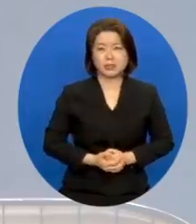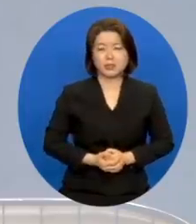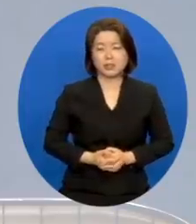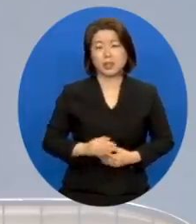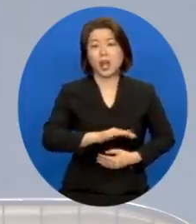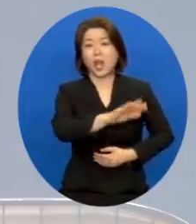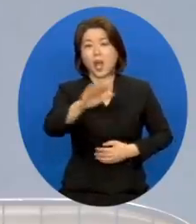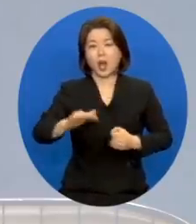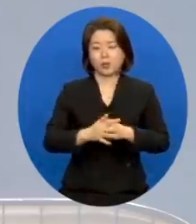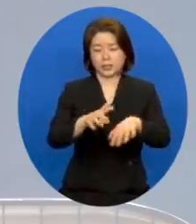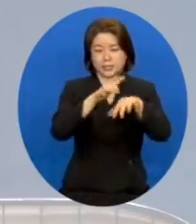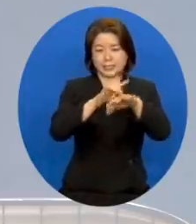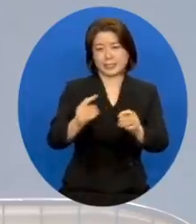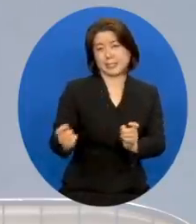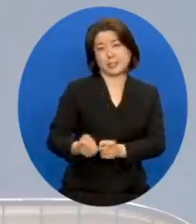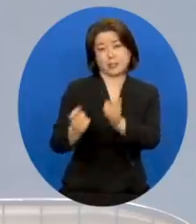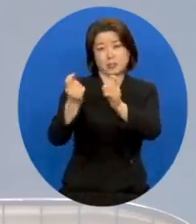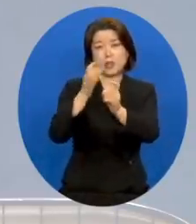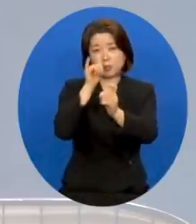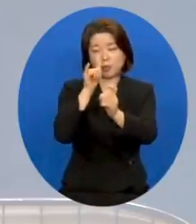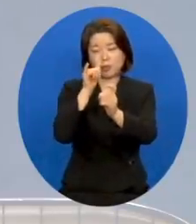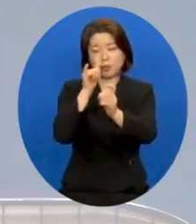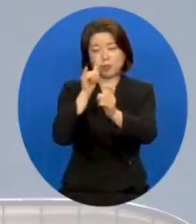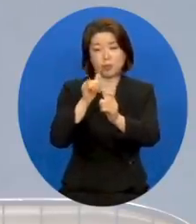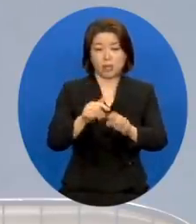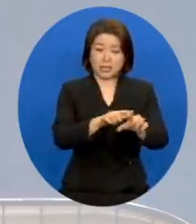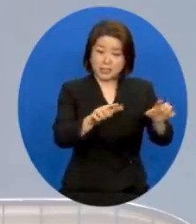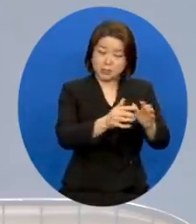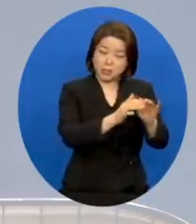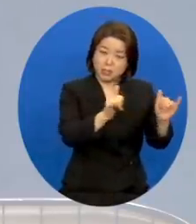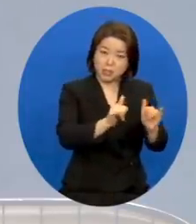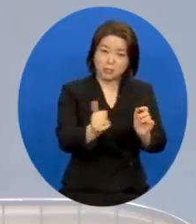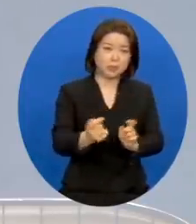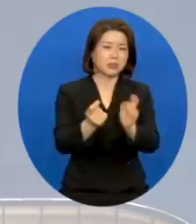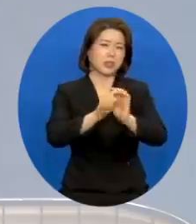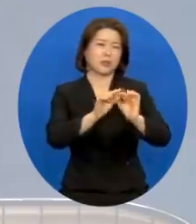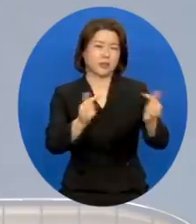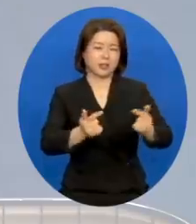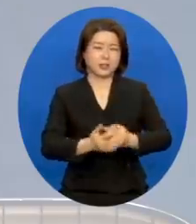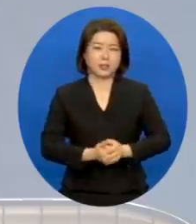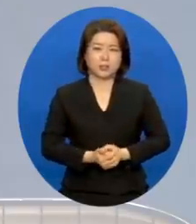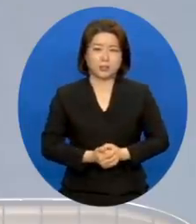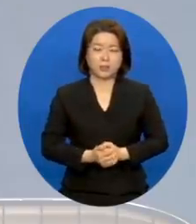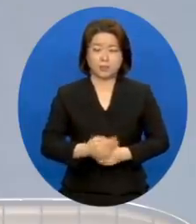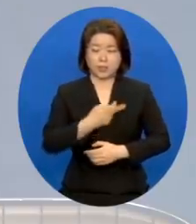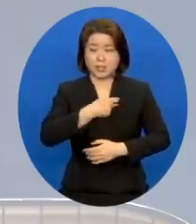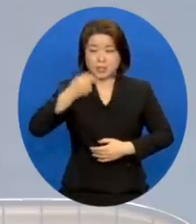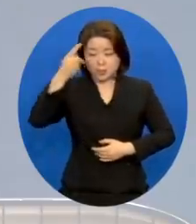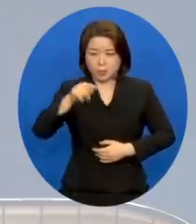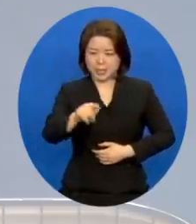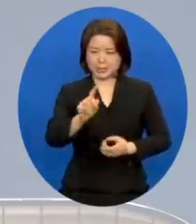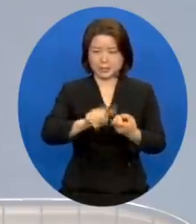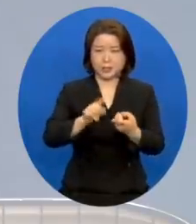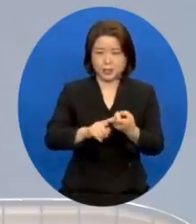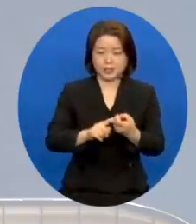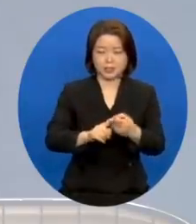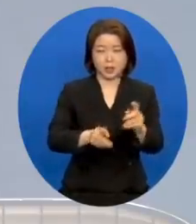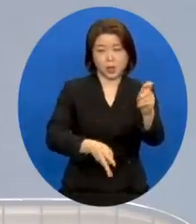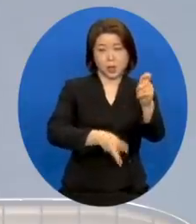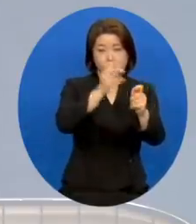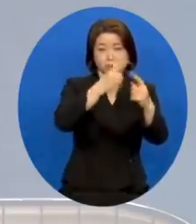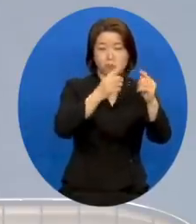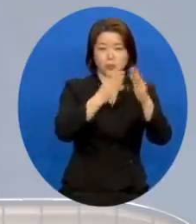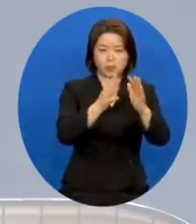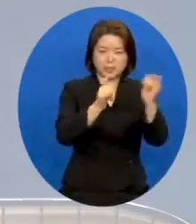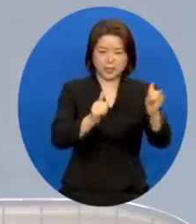우리는 사탄과 싸우는 거지 사람과 싸우는 게 아니라는 겁니다 사도 바울이 그 사실을 고린도 길 교회들이